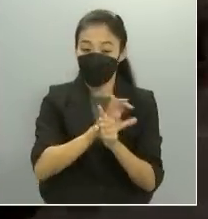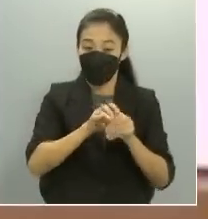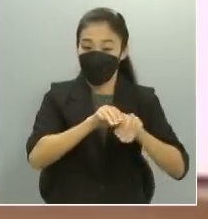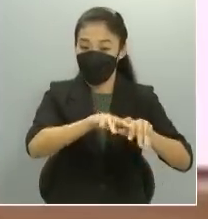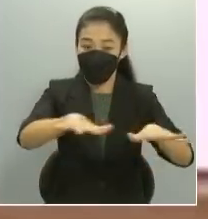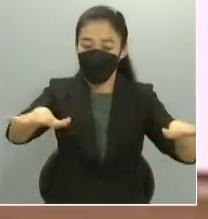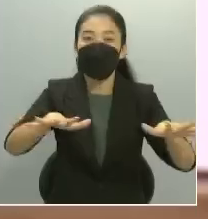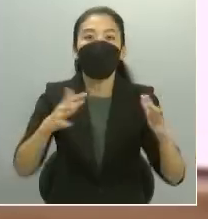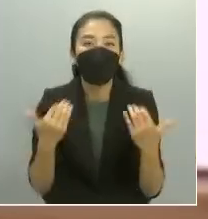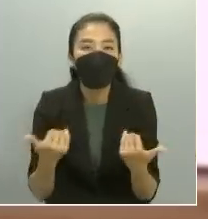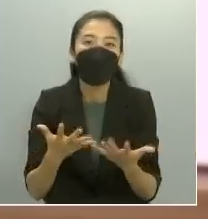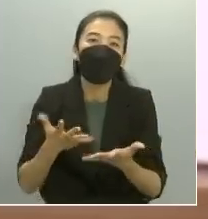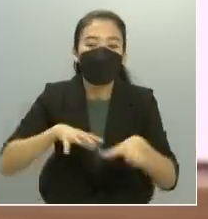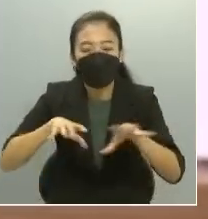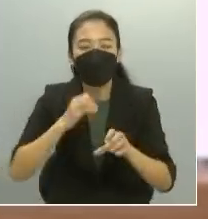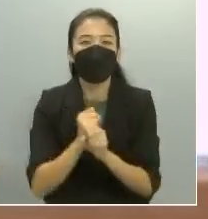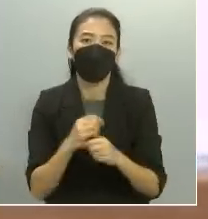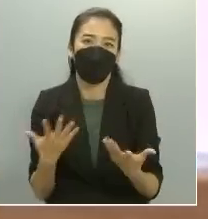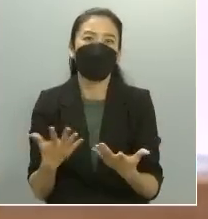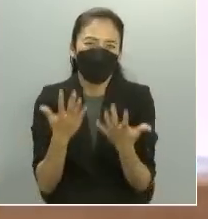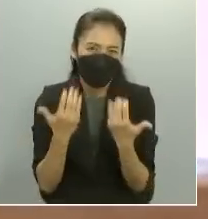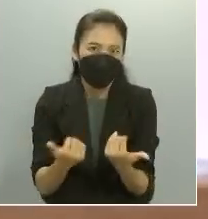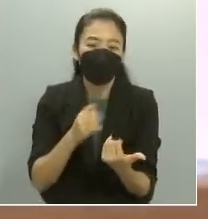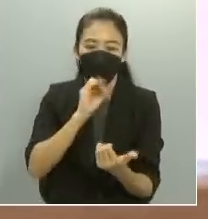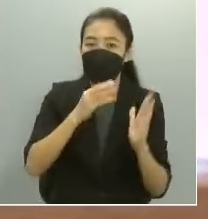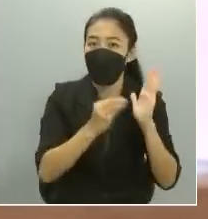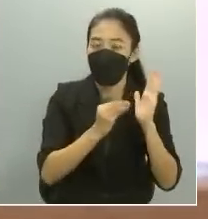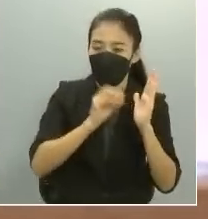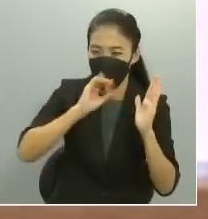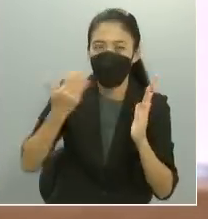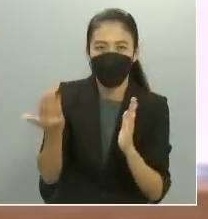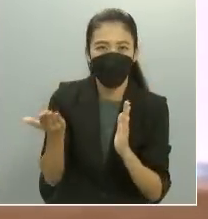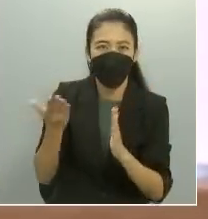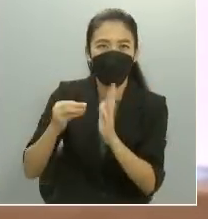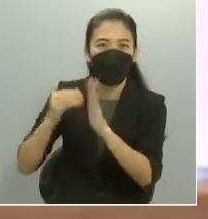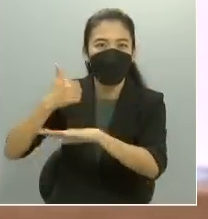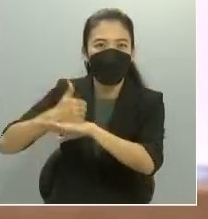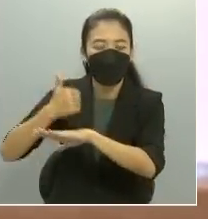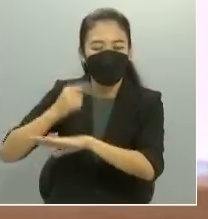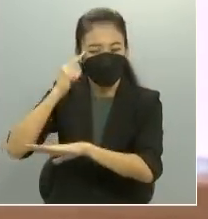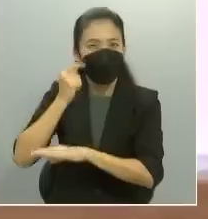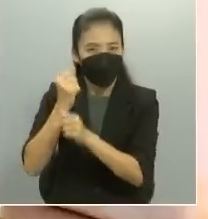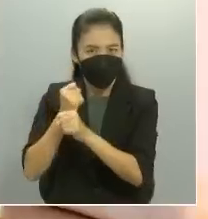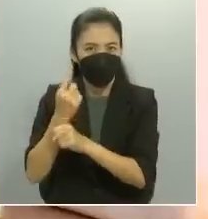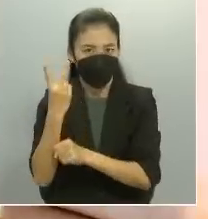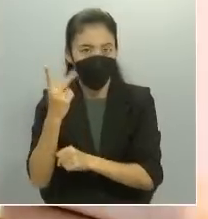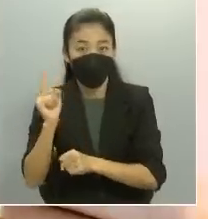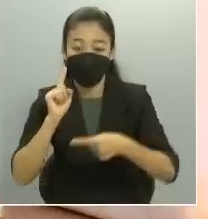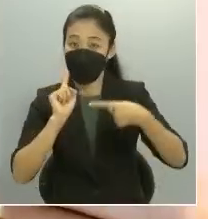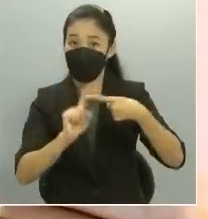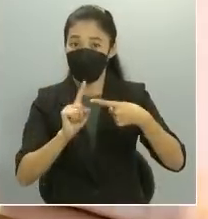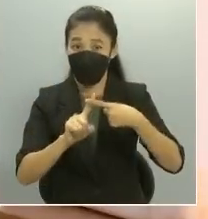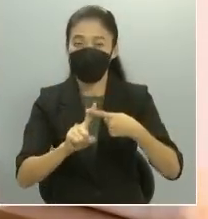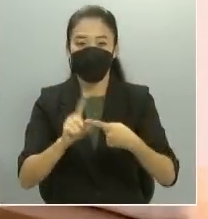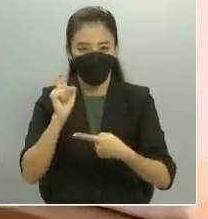บนกระทรวงจะขอความร่วมมือผู้ว่ากทช.ดำเนินการใน 2ส่วนนะส่วนที่ 1การลดละเลิกกิจกรรมที่ทำให้เกิด